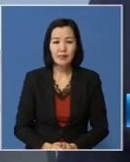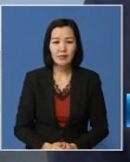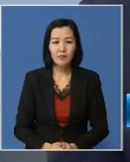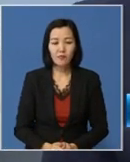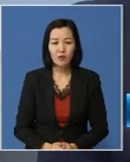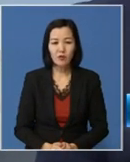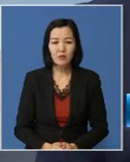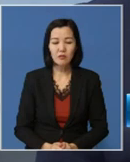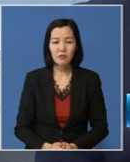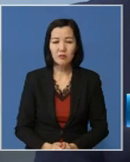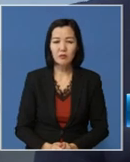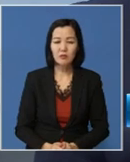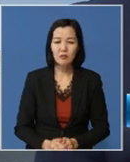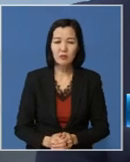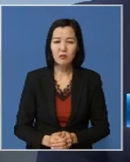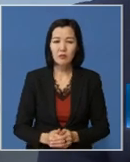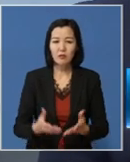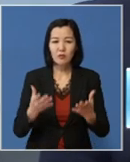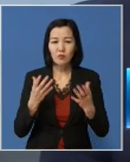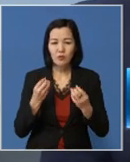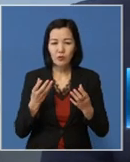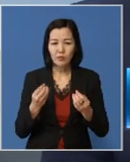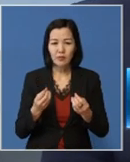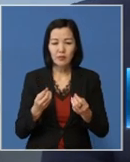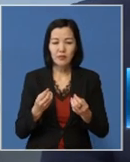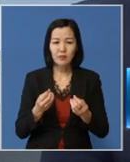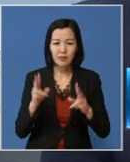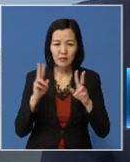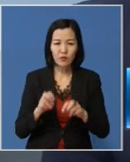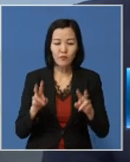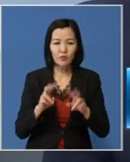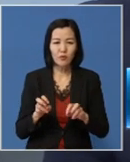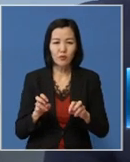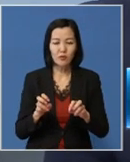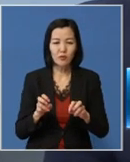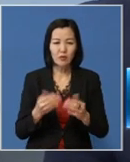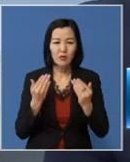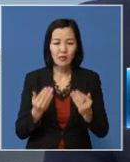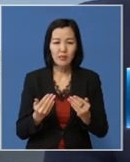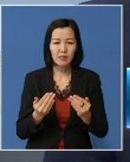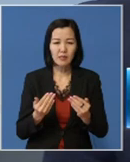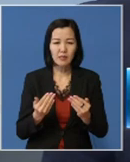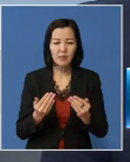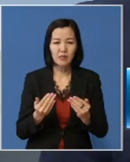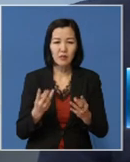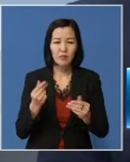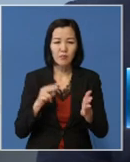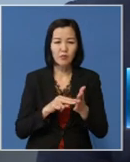7-20-25 бағдарламасы бойынша енді біз өзіміз ауданда зерттедік. Қазір таңда